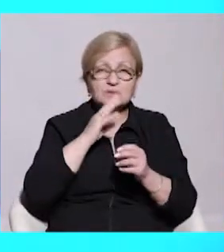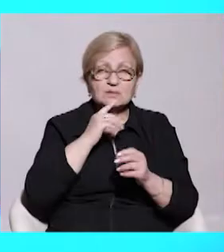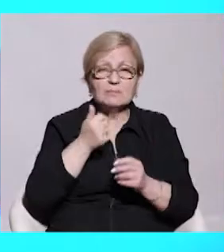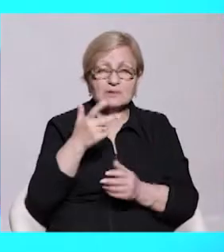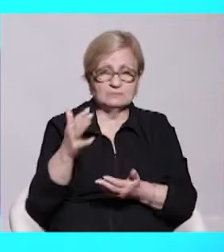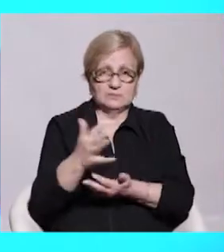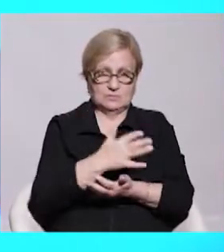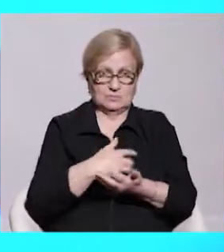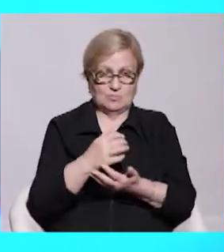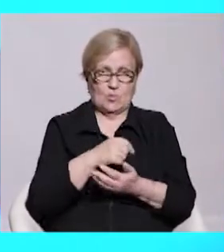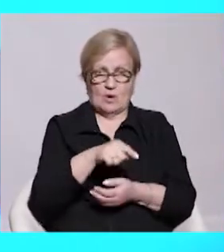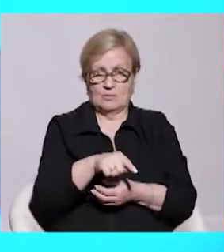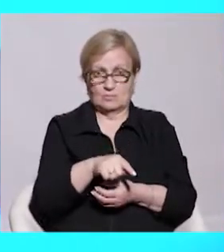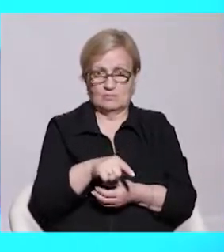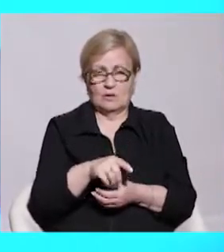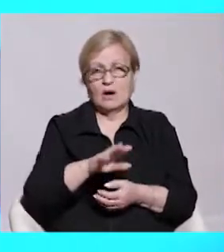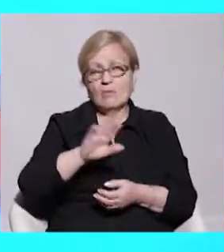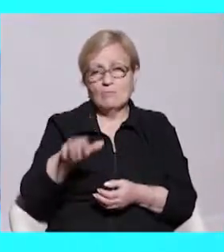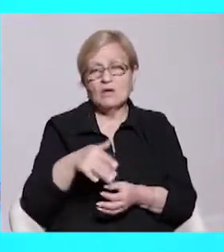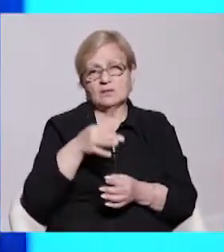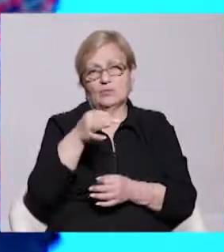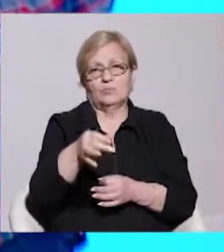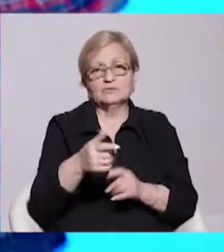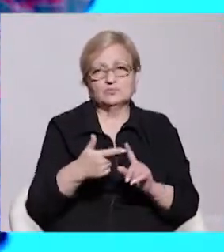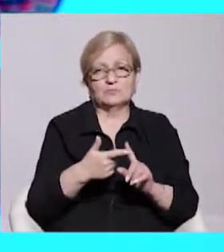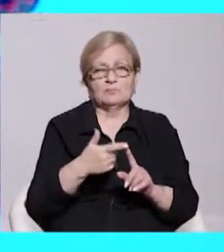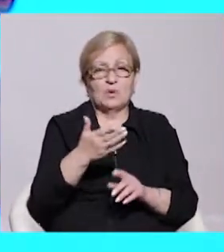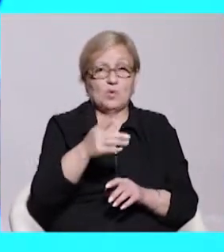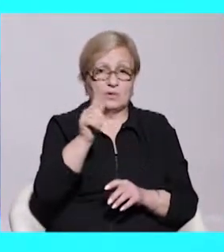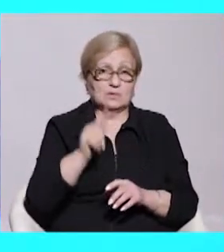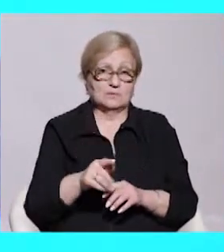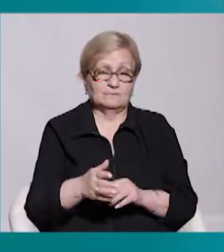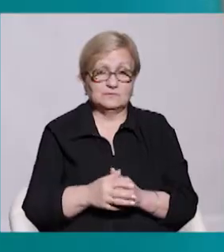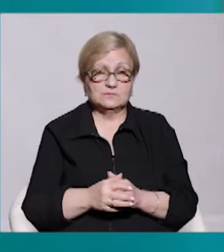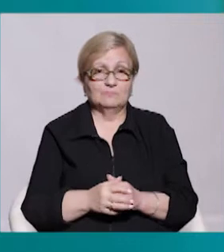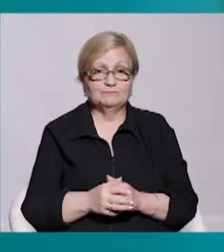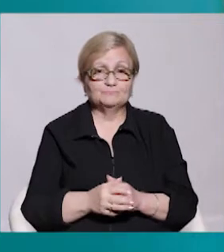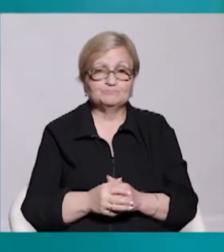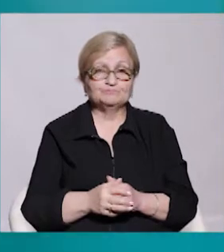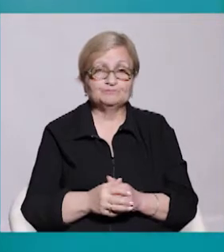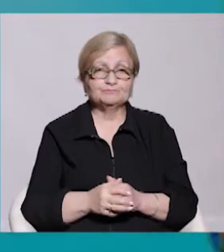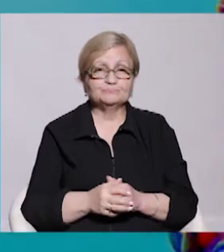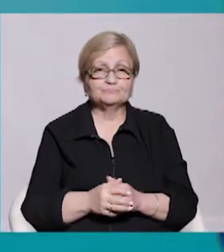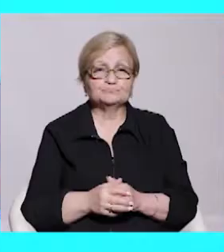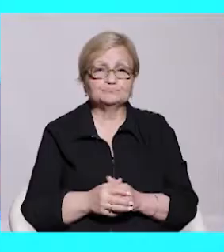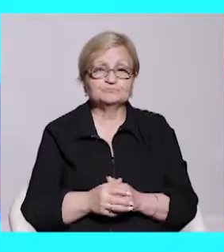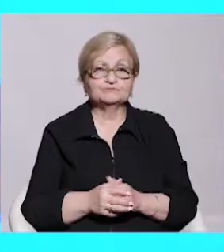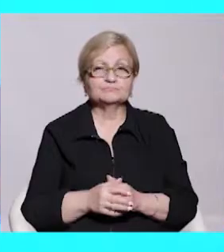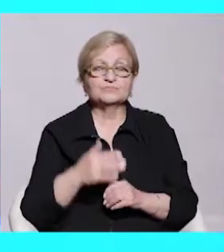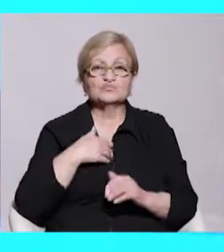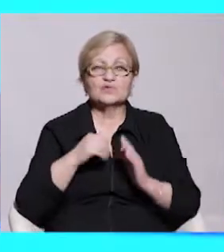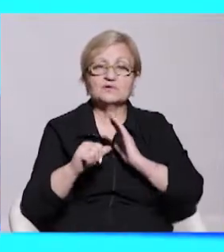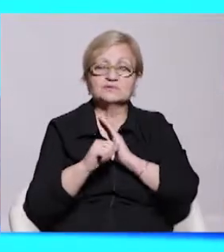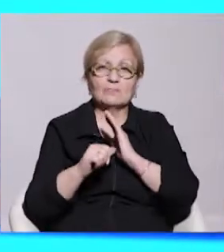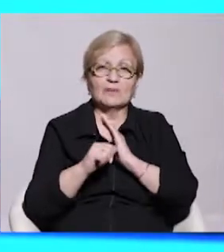პანდამ და შემდეგ შევძლებთ უკვე უპასუხოთ აი ამ მეორე კითხვას. ესე იგი, ჩვენ გვჭირდება